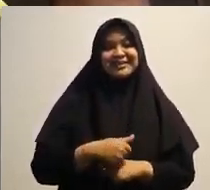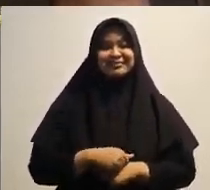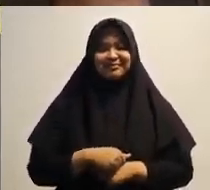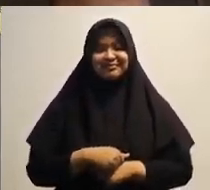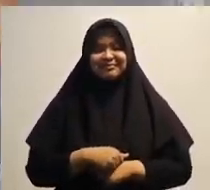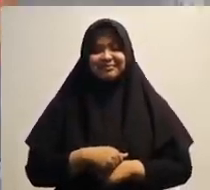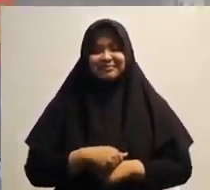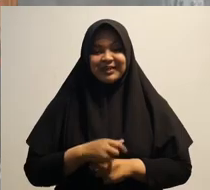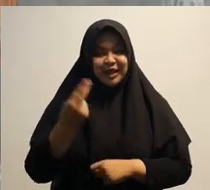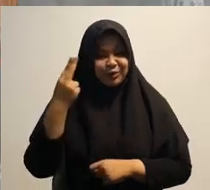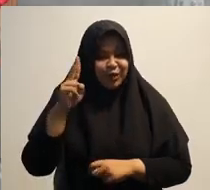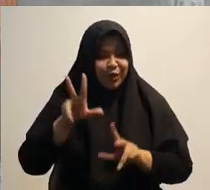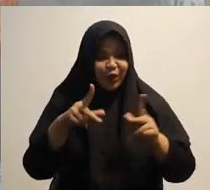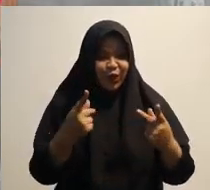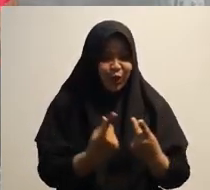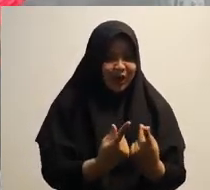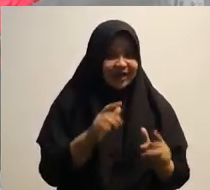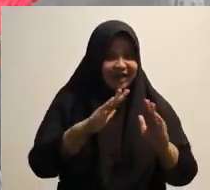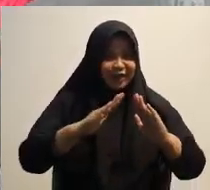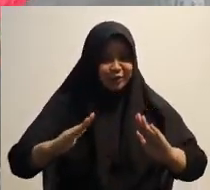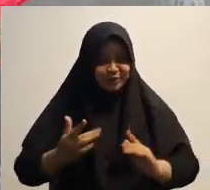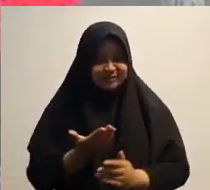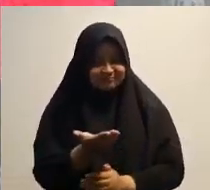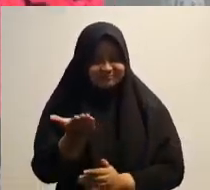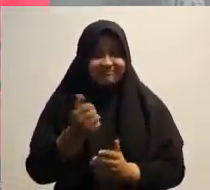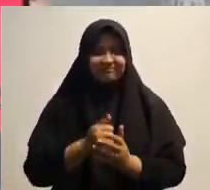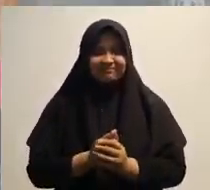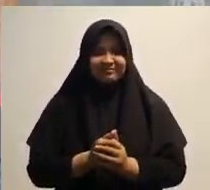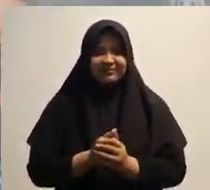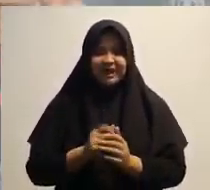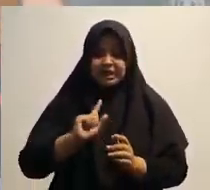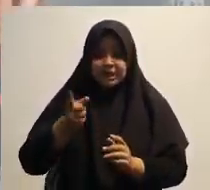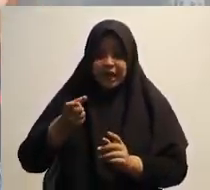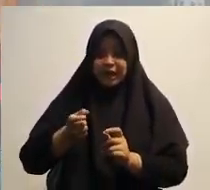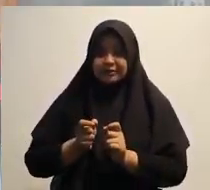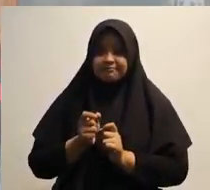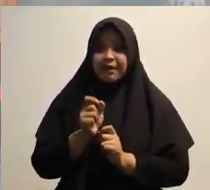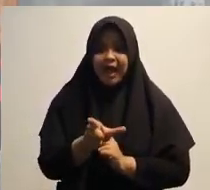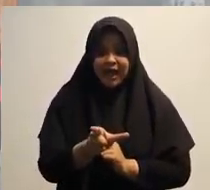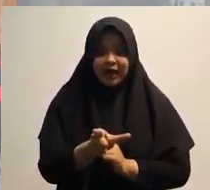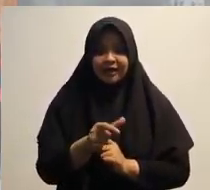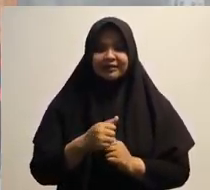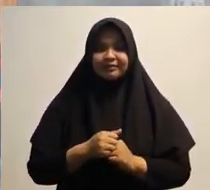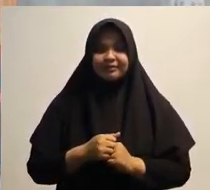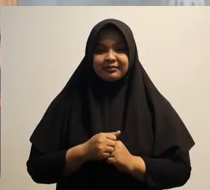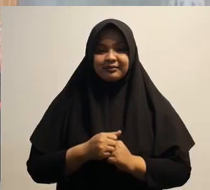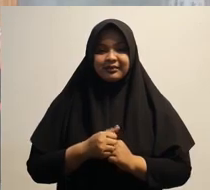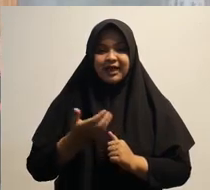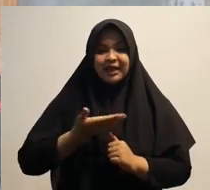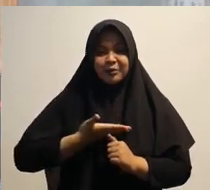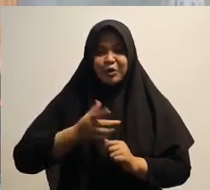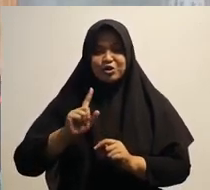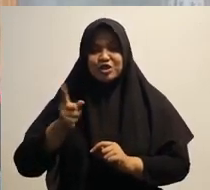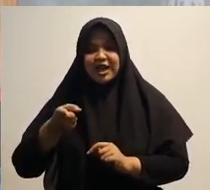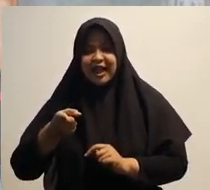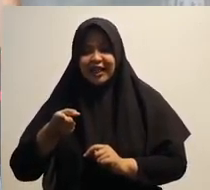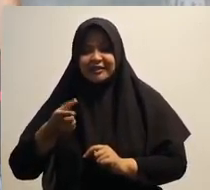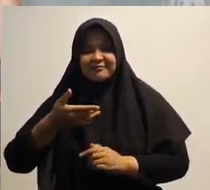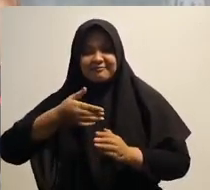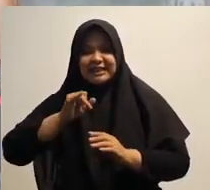saya yang ini aja nih, keren. Ya, ya buat keluarga boleh Mbak. Iya betul. Sekalian bayar ya Pak ya nanti. Oh iya. Ini